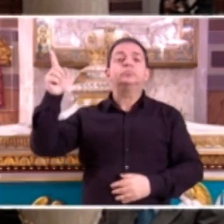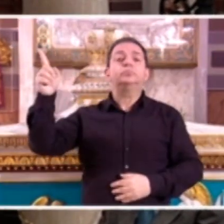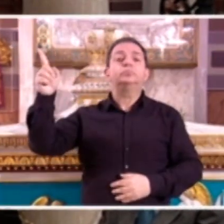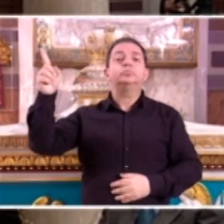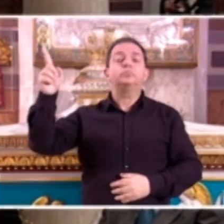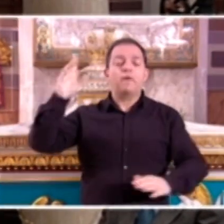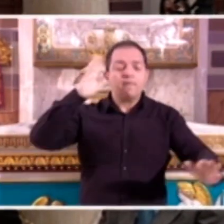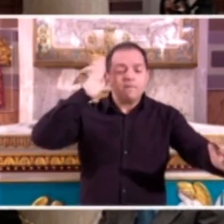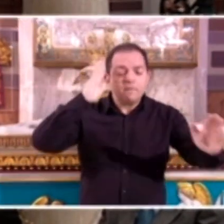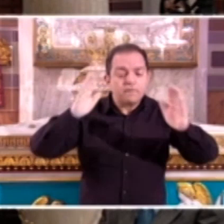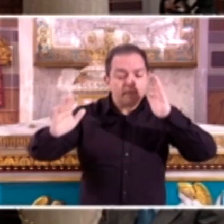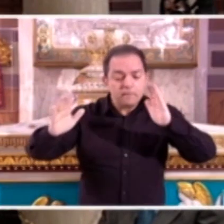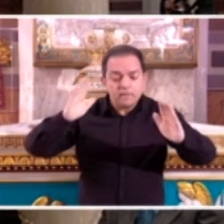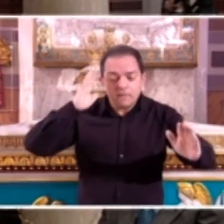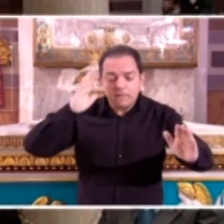Θεό,